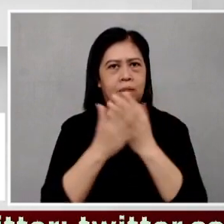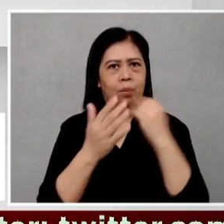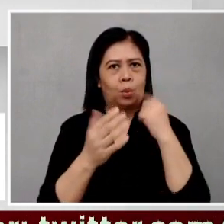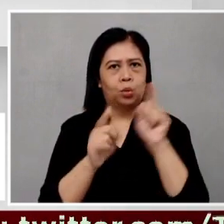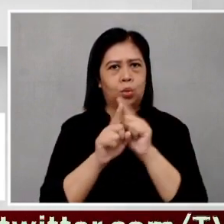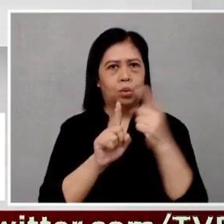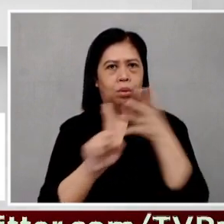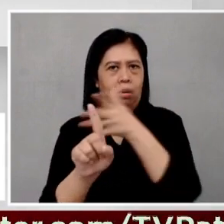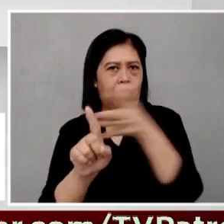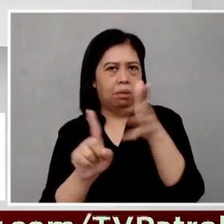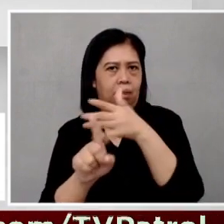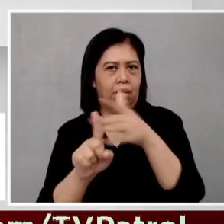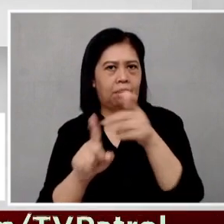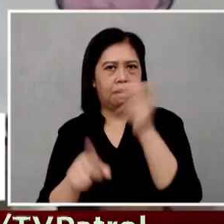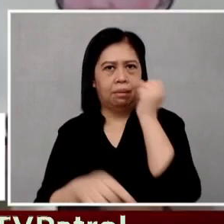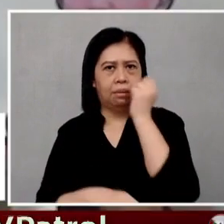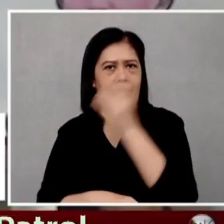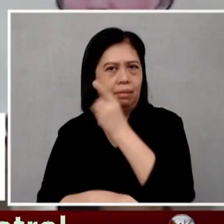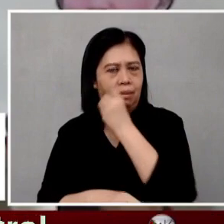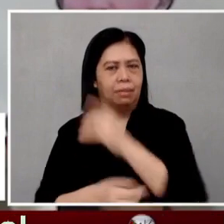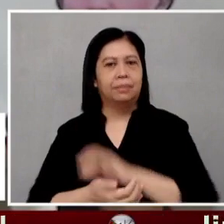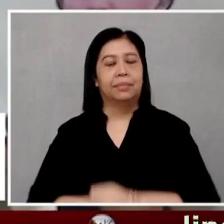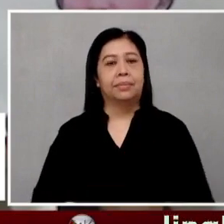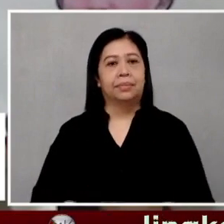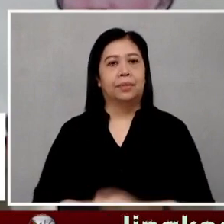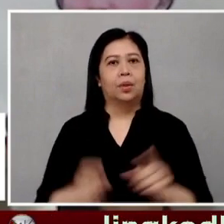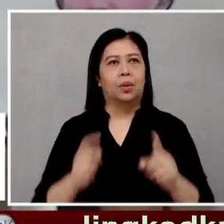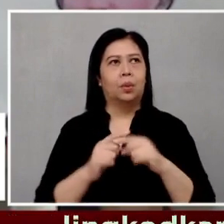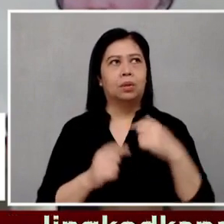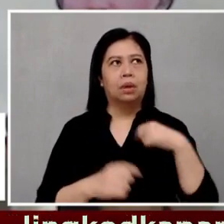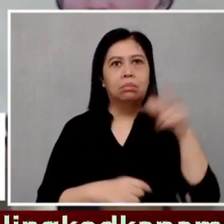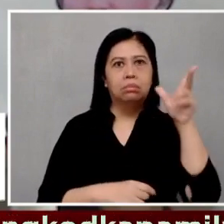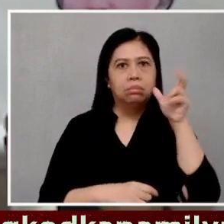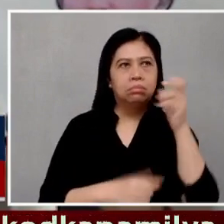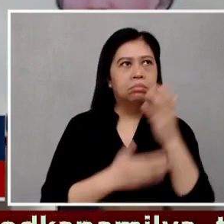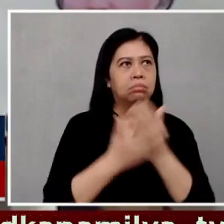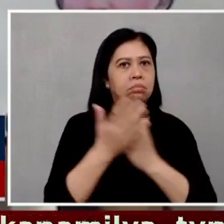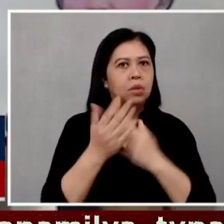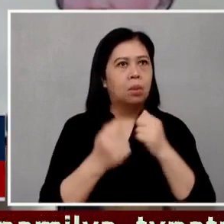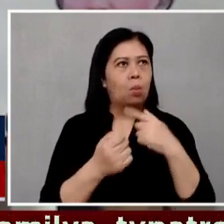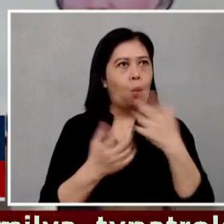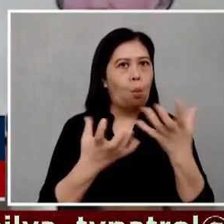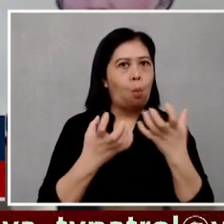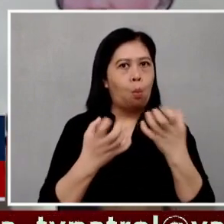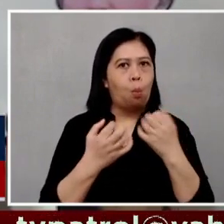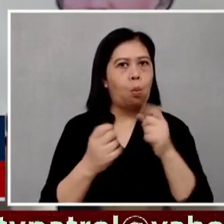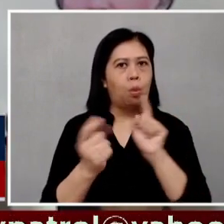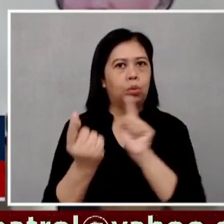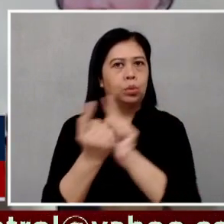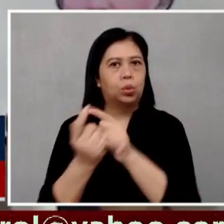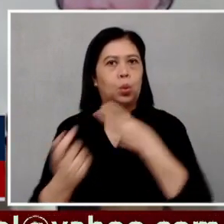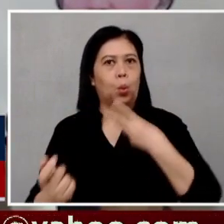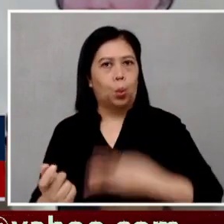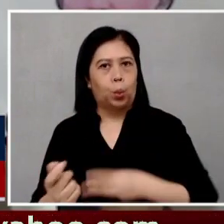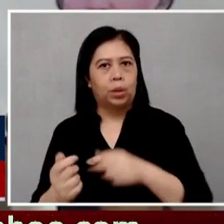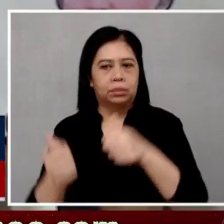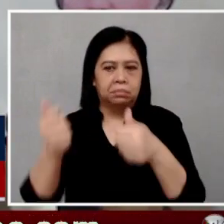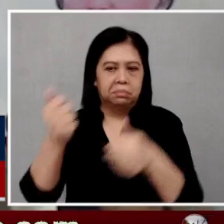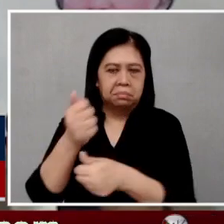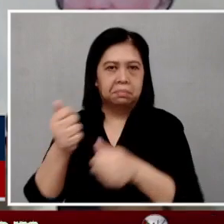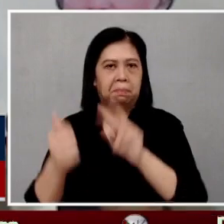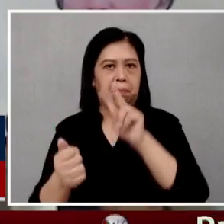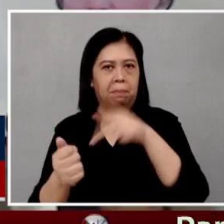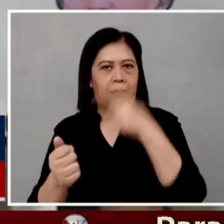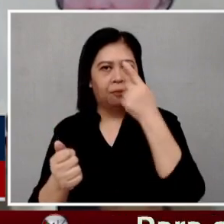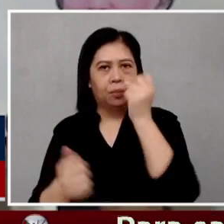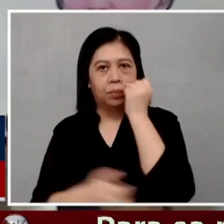VP para kay Mayor Sara. When I learned that there were some aspirants who wish to be Mayor Sara's VP